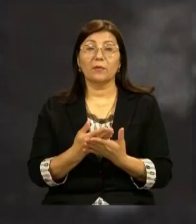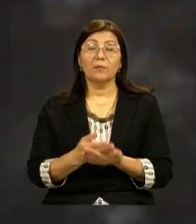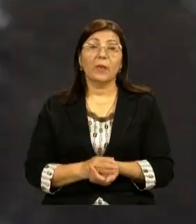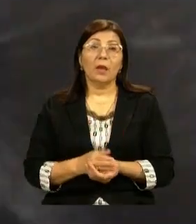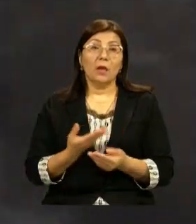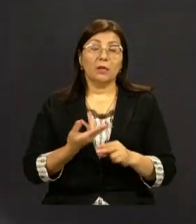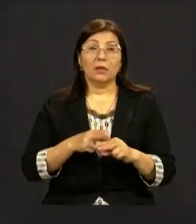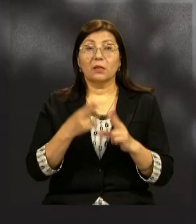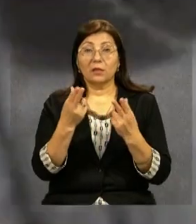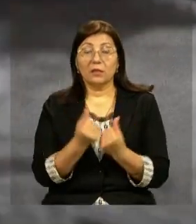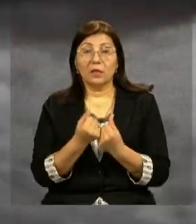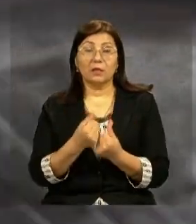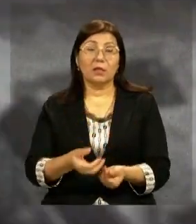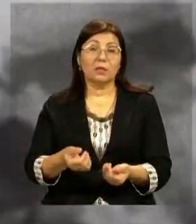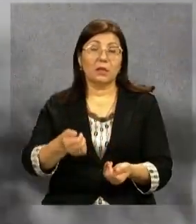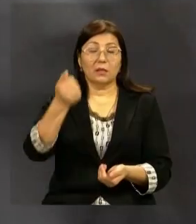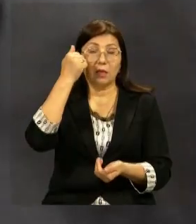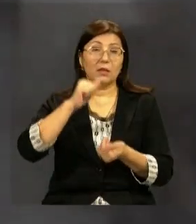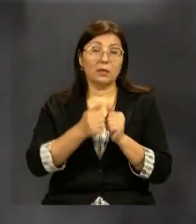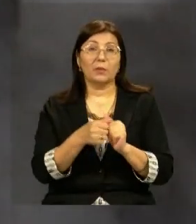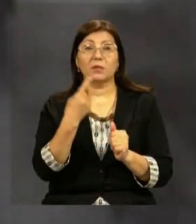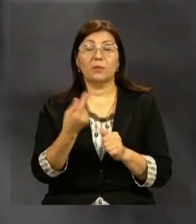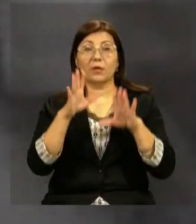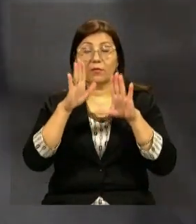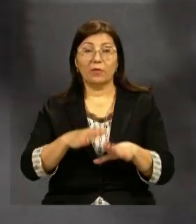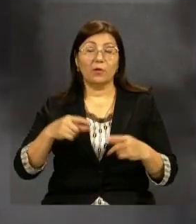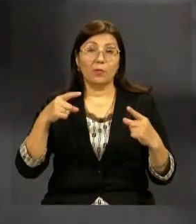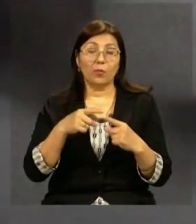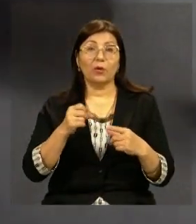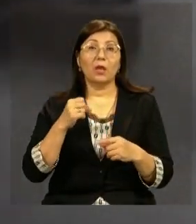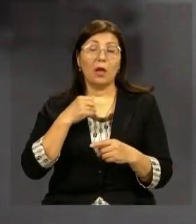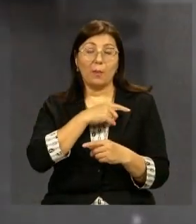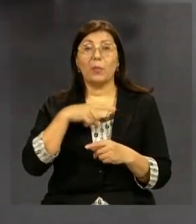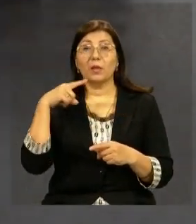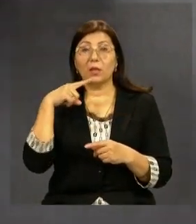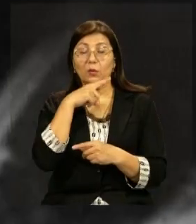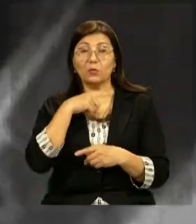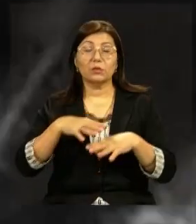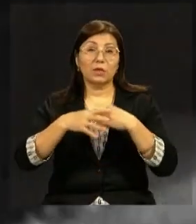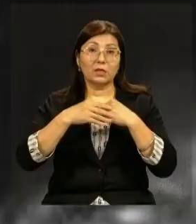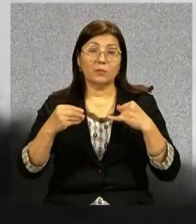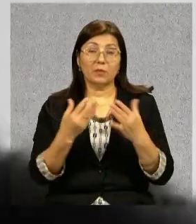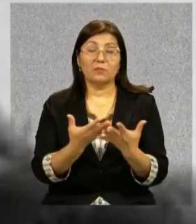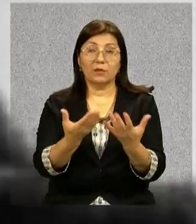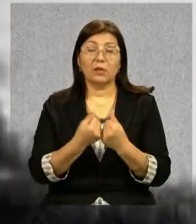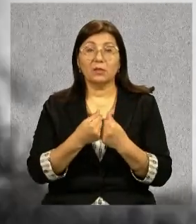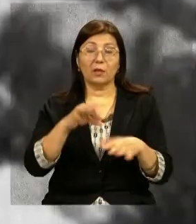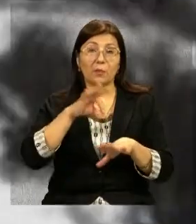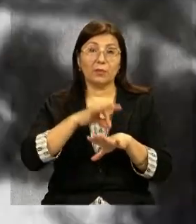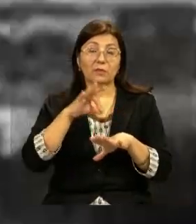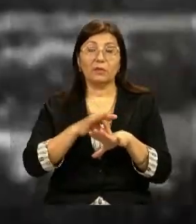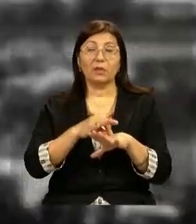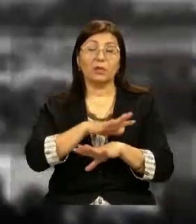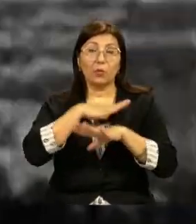фронтовик. Конечно же, навсегда остался в памяти самый первый бой на белорусской земле, где половина солдат воинского подразделения получили ранения или